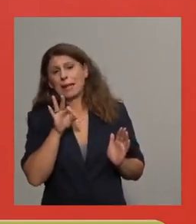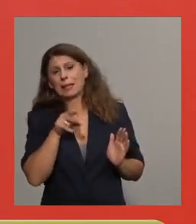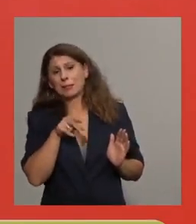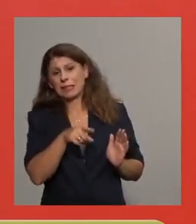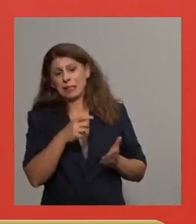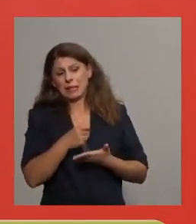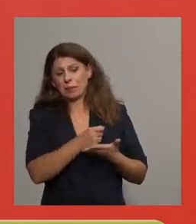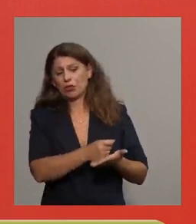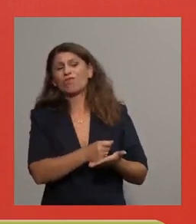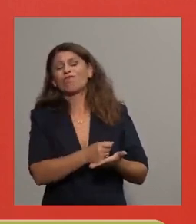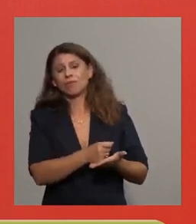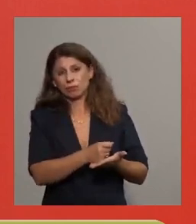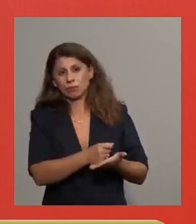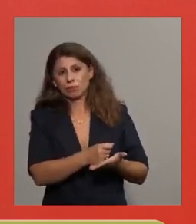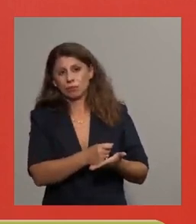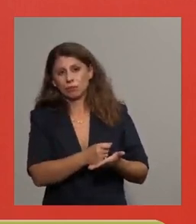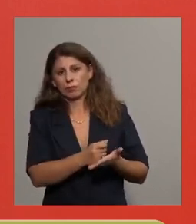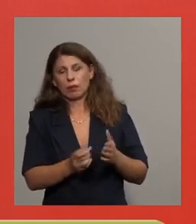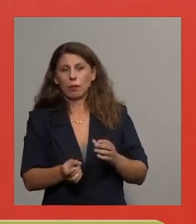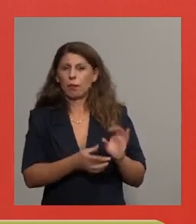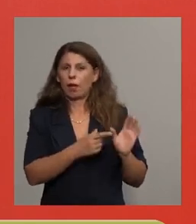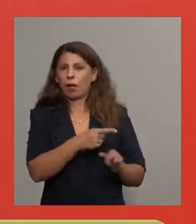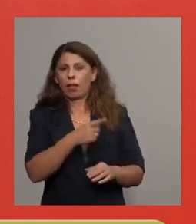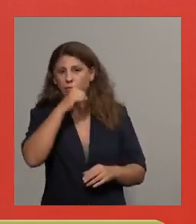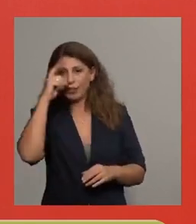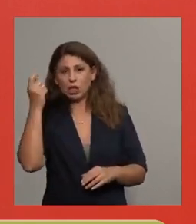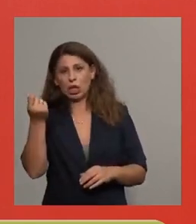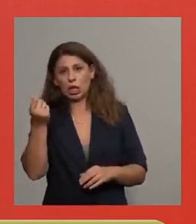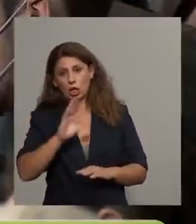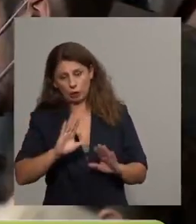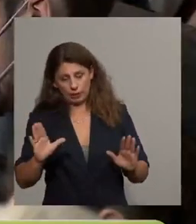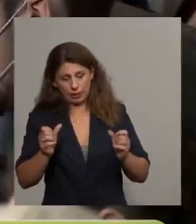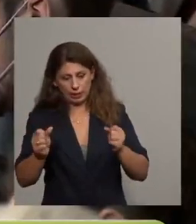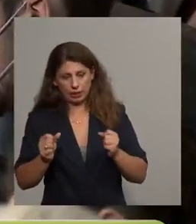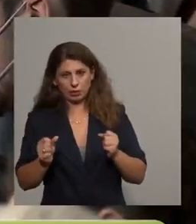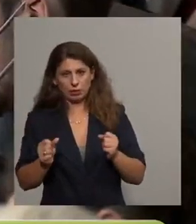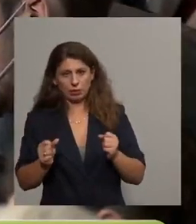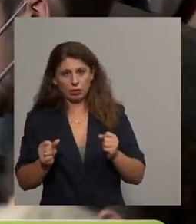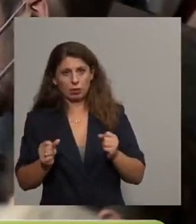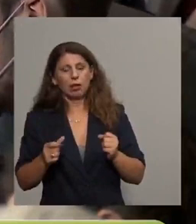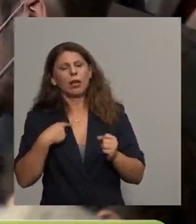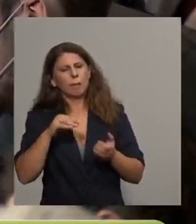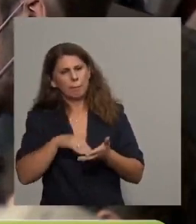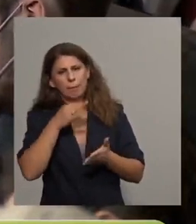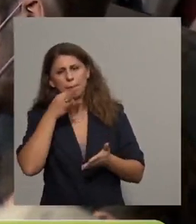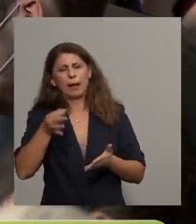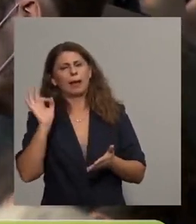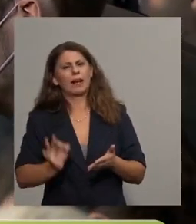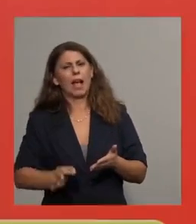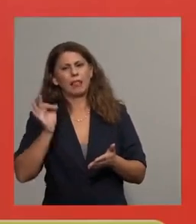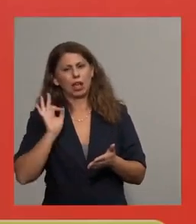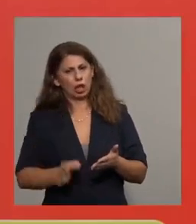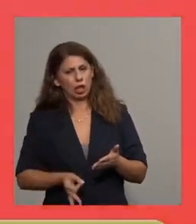σχετική χρηματοδότηση, τα ρίχνουν στις δυσκολίες της οικονομικής κρίσης ή ανακυκλώνουν κάθε